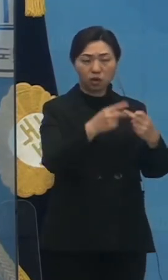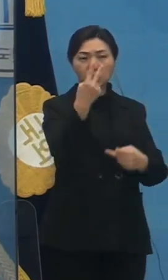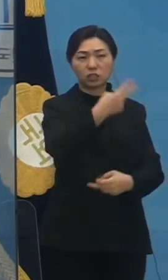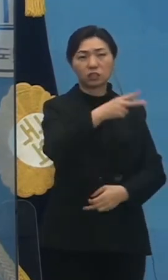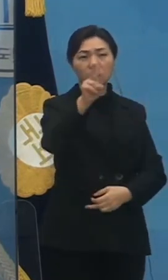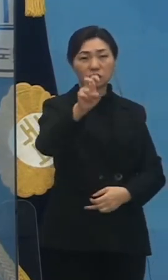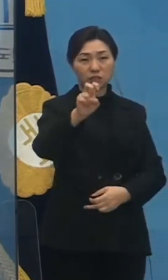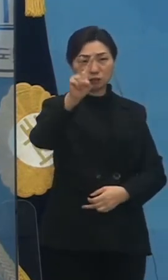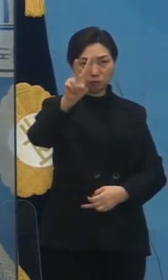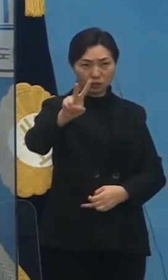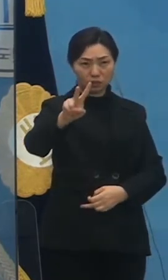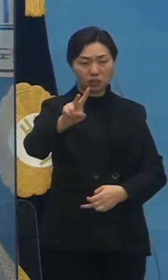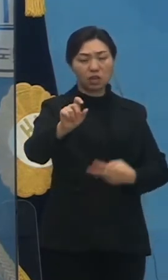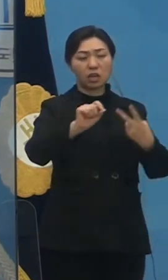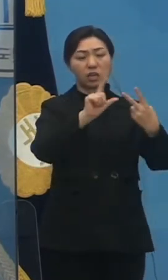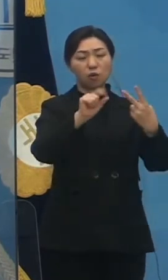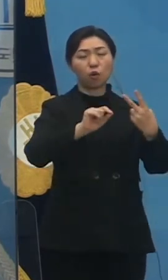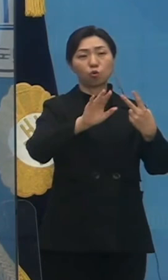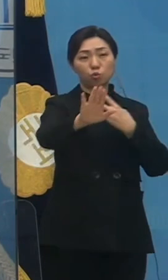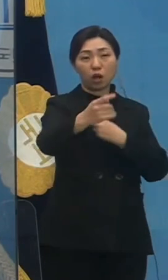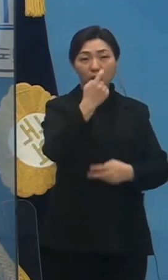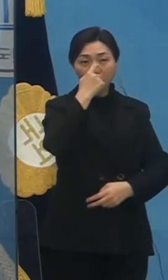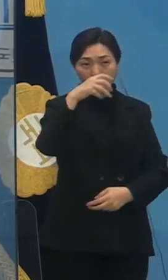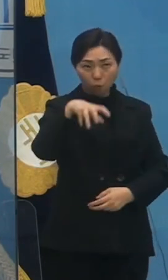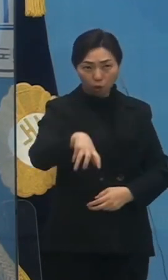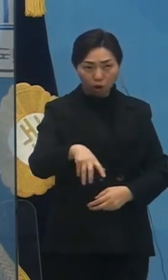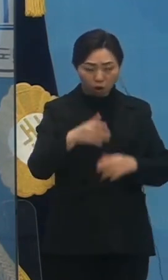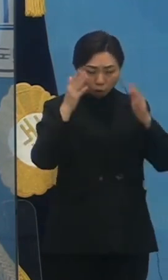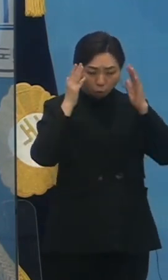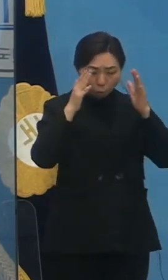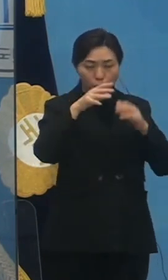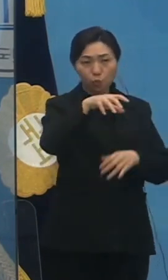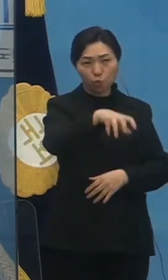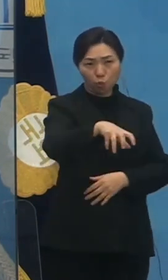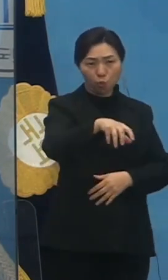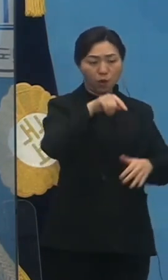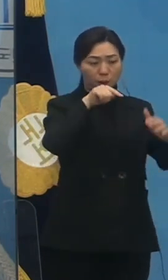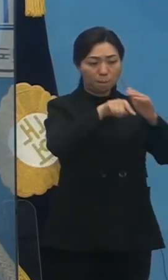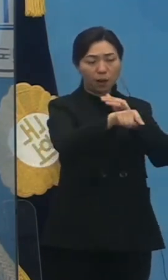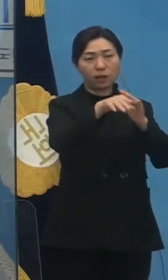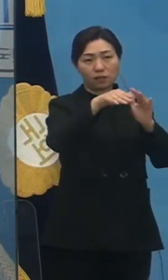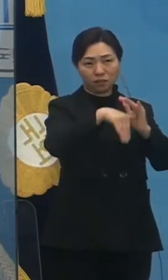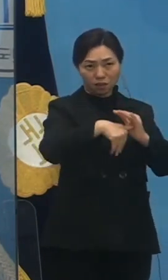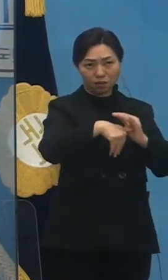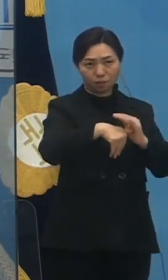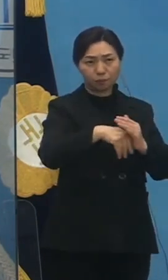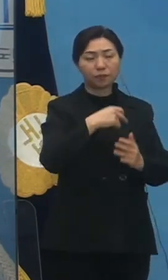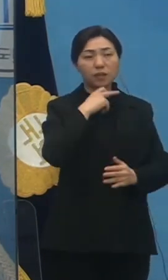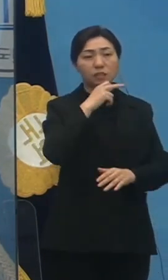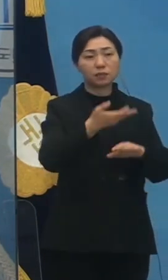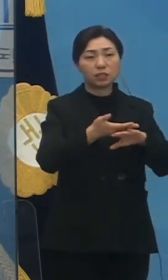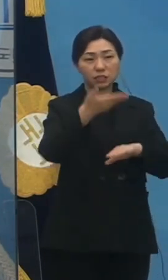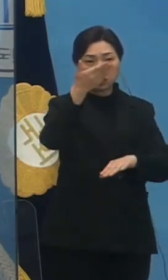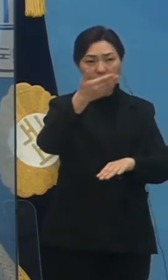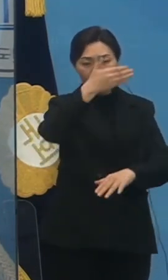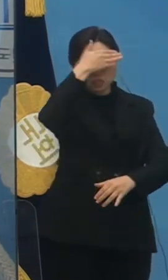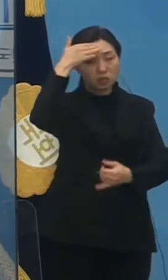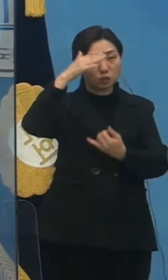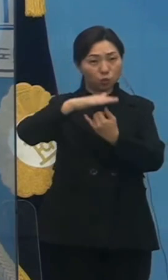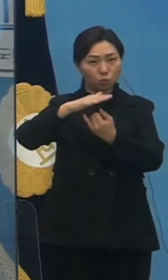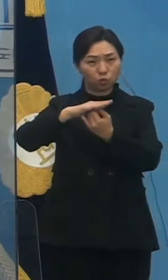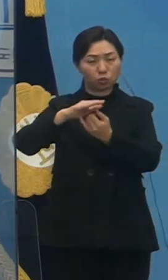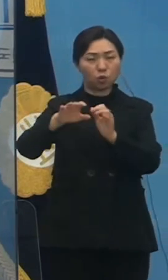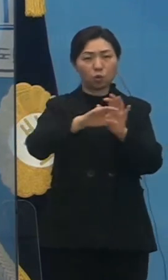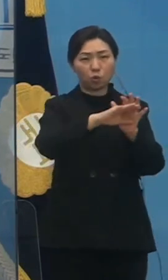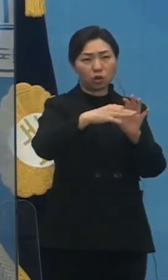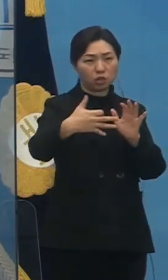2022년 2월부터 학원이나 독서실을 이용할 때 12세 이상 청소년은 코로나 백신